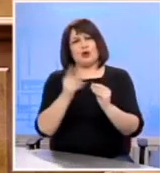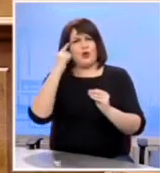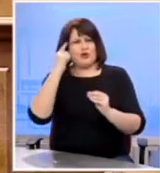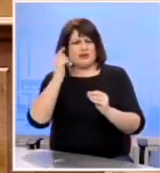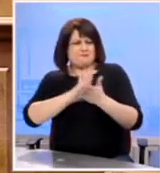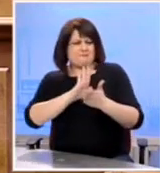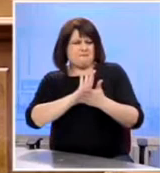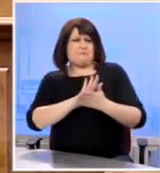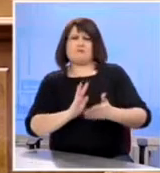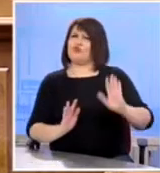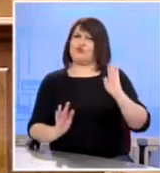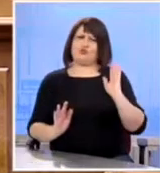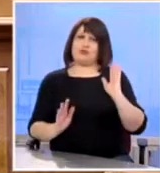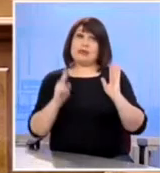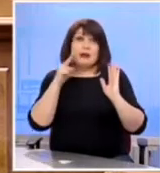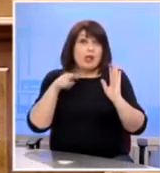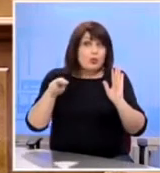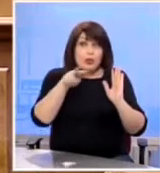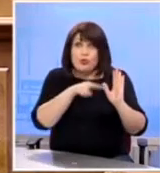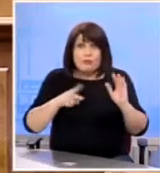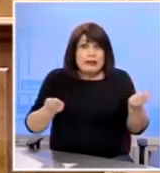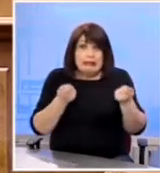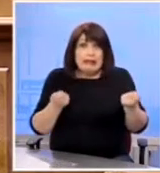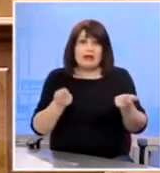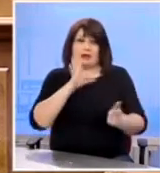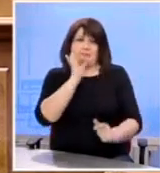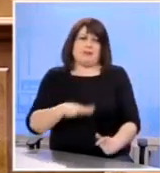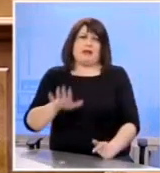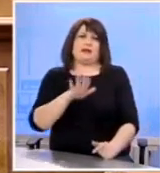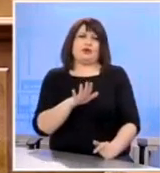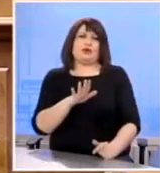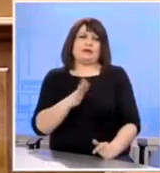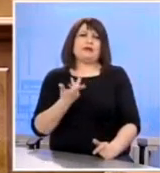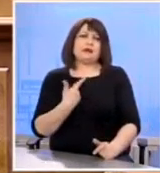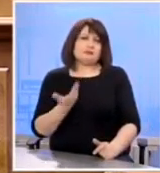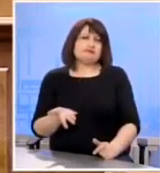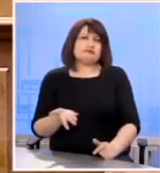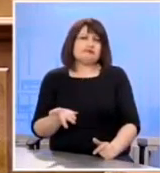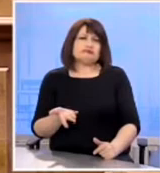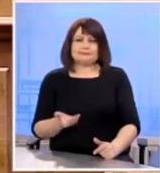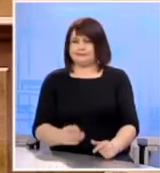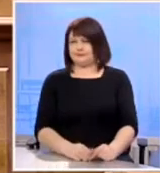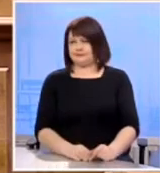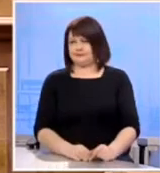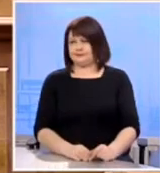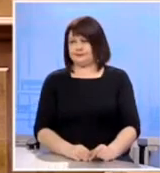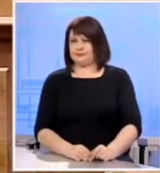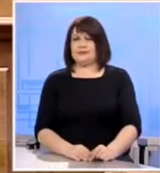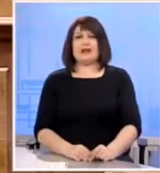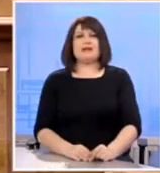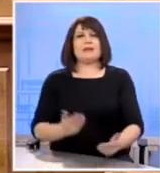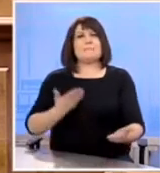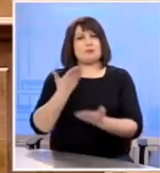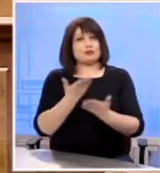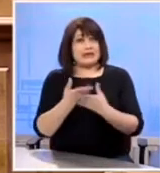αγγυλώσεις, ούτως ώστε να μπορούμε να δικαιολογούμε και το ρόλο μας σε σχέση με το ρεαλισμό των προτάσεών